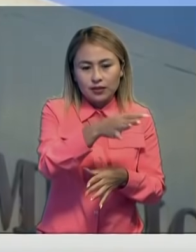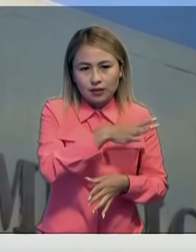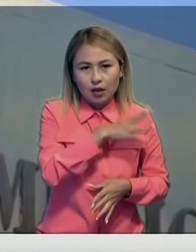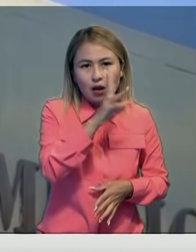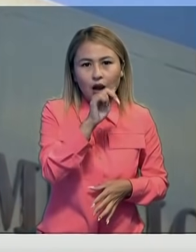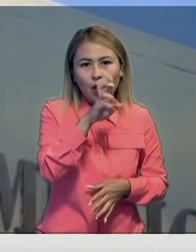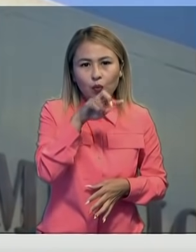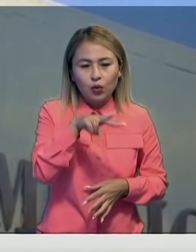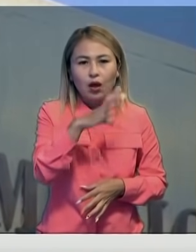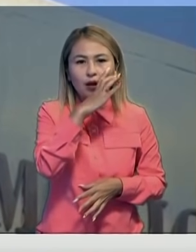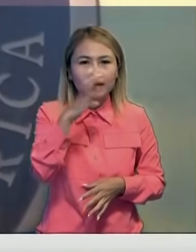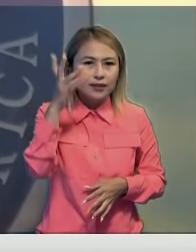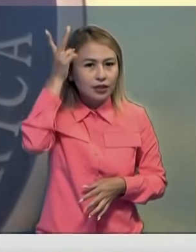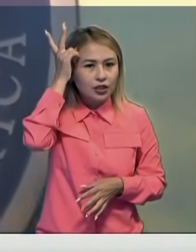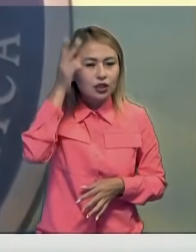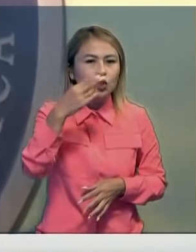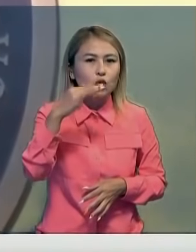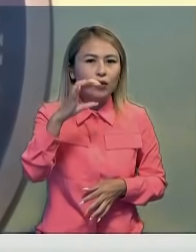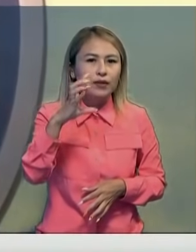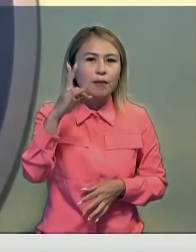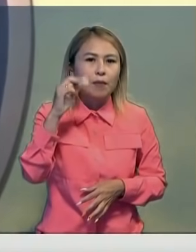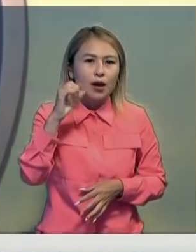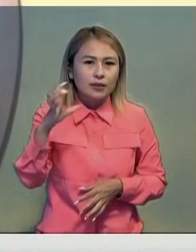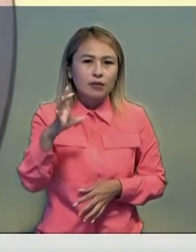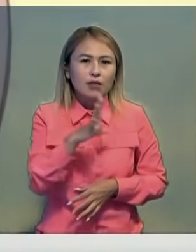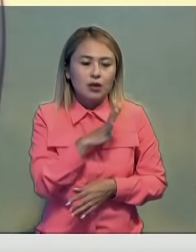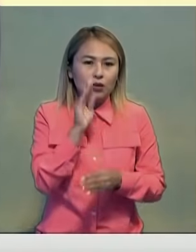көмектесетінін жеткізді. Сондай-ақ Кабулға Ауғанстанда елші